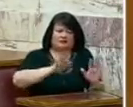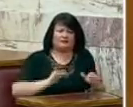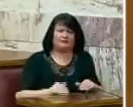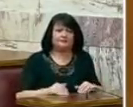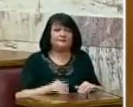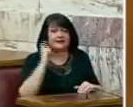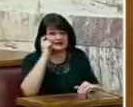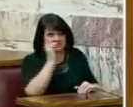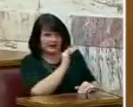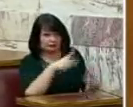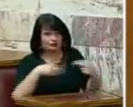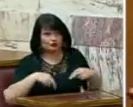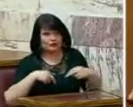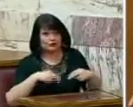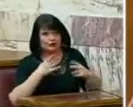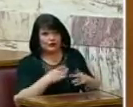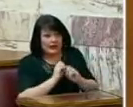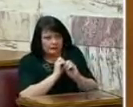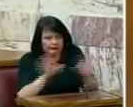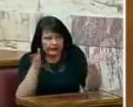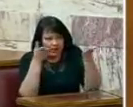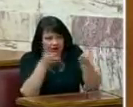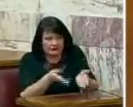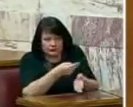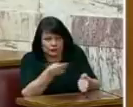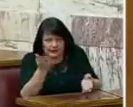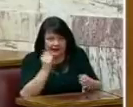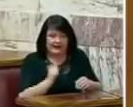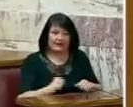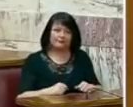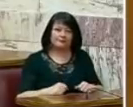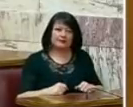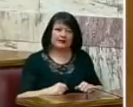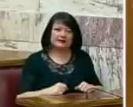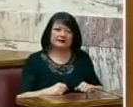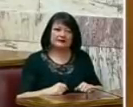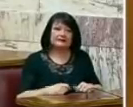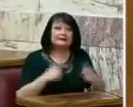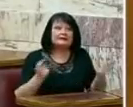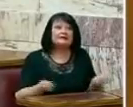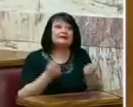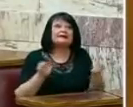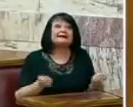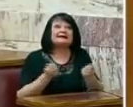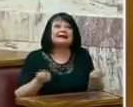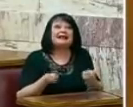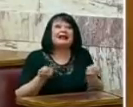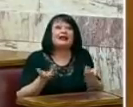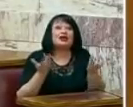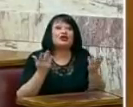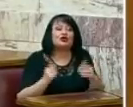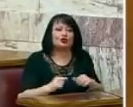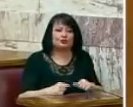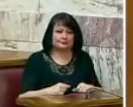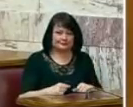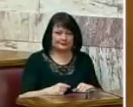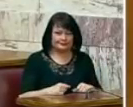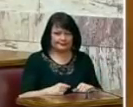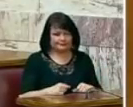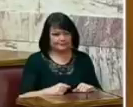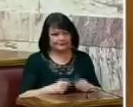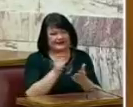φόρα αυτό το πράγμα. Τι 24 ώρα το Sky. Τι αφιερώματα το